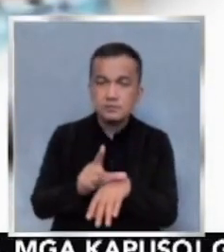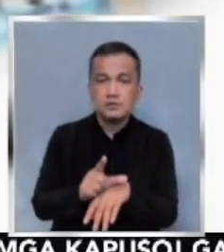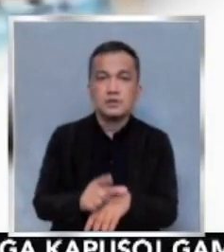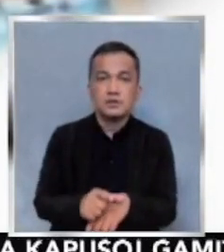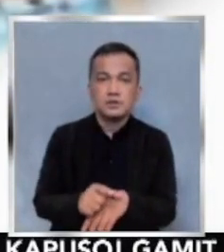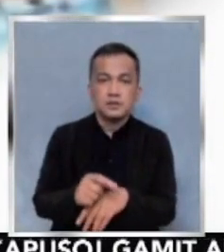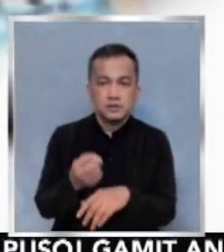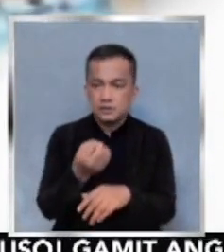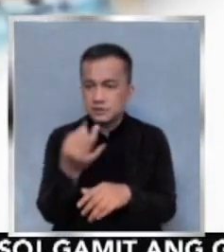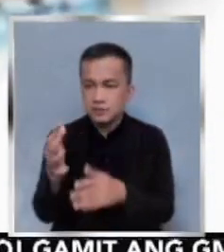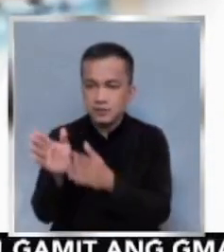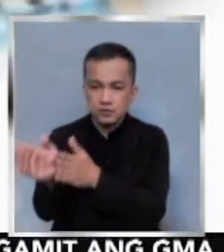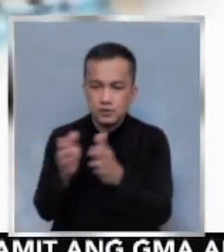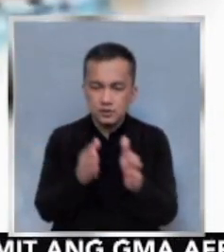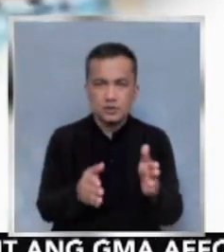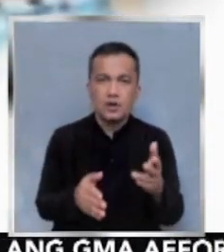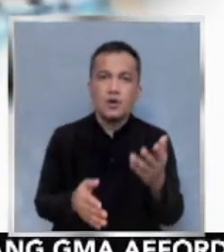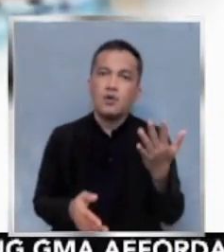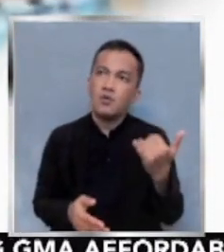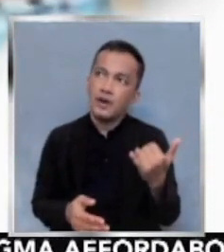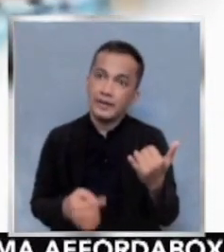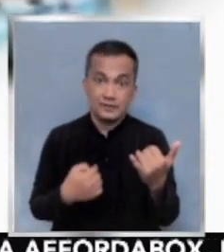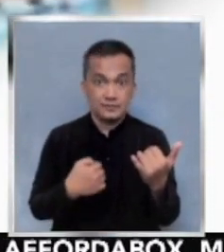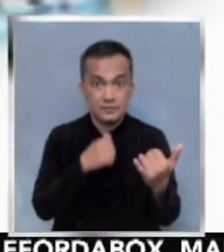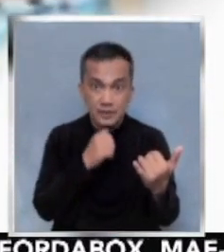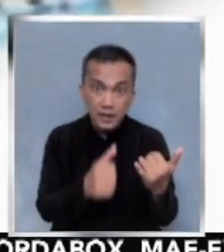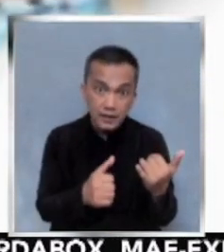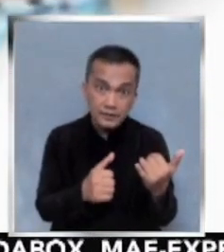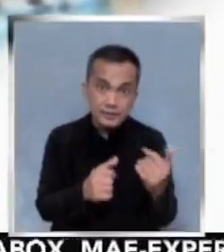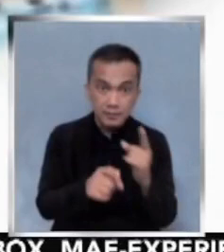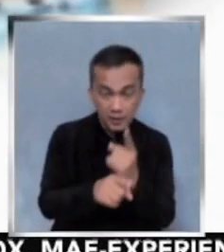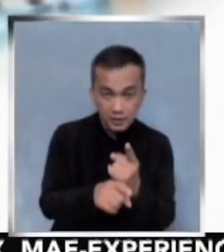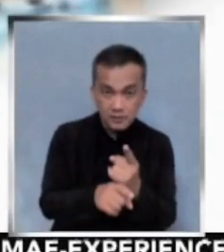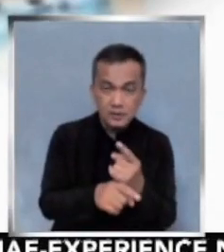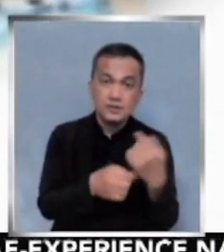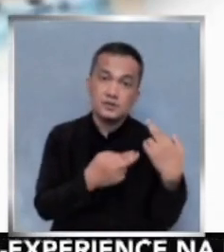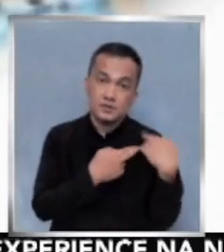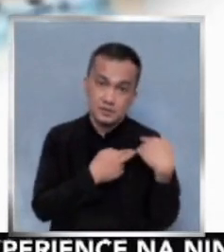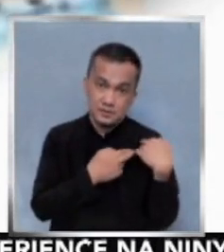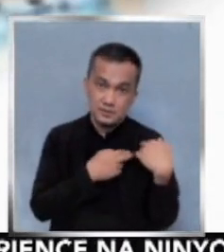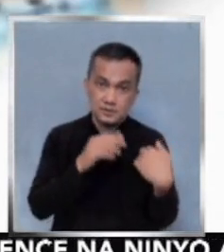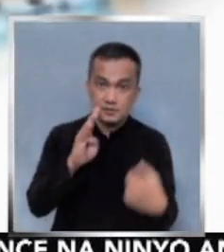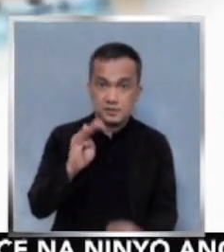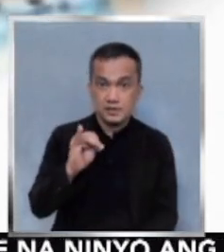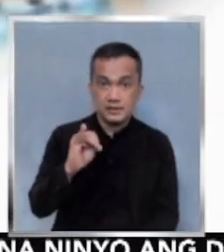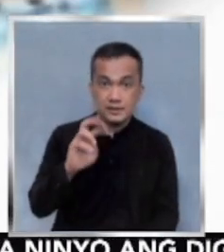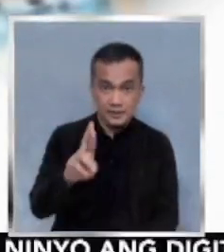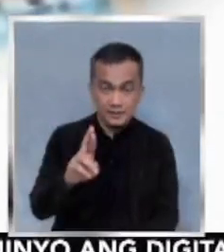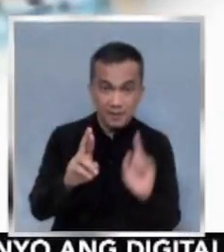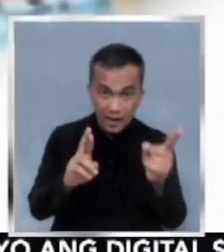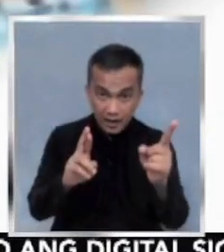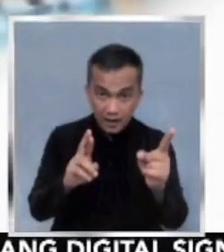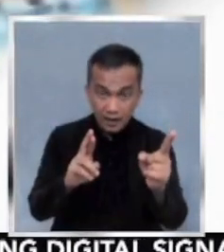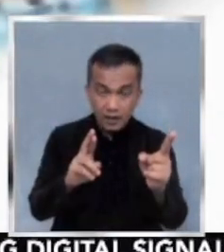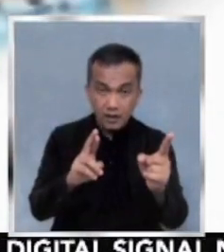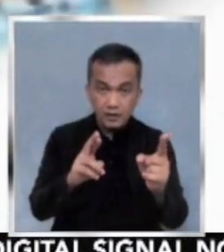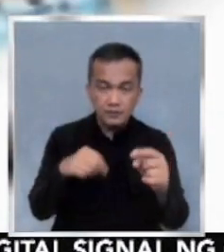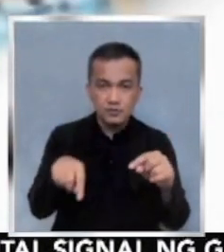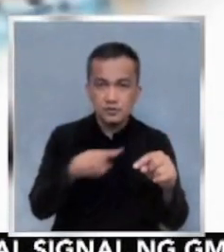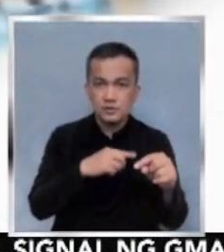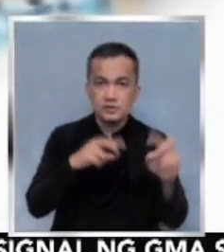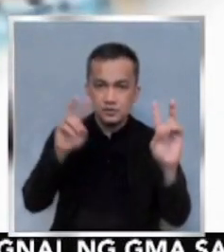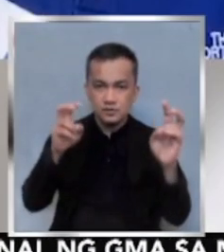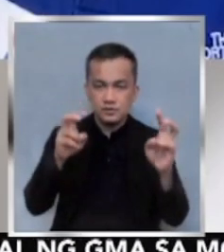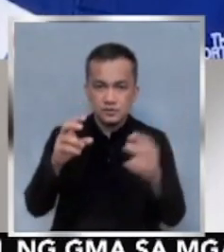So, sabi ko, why not, di ba? Kasi yun ang mandato ng BIR, di ba? We call that collection